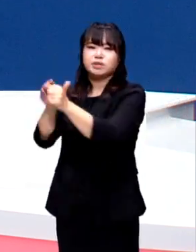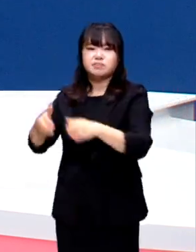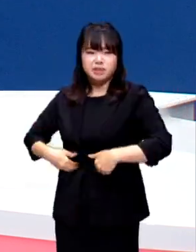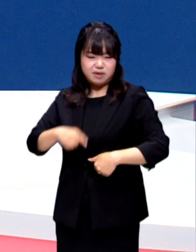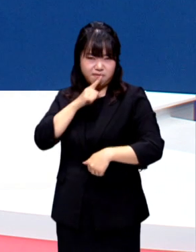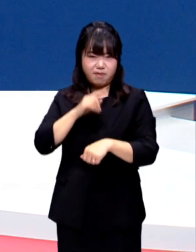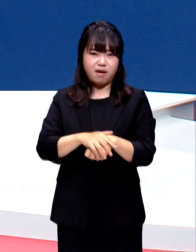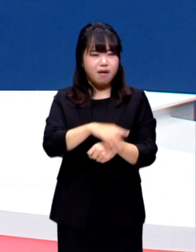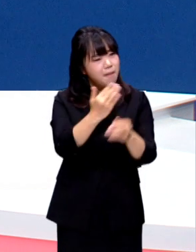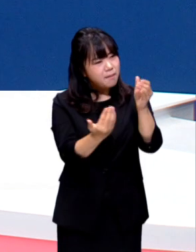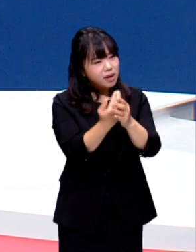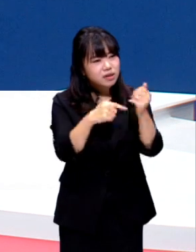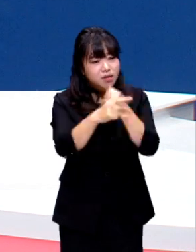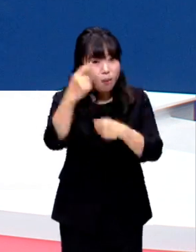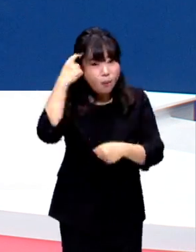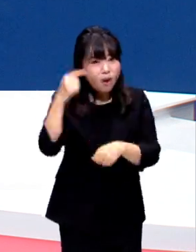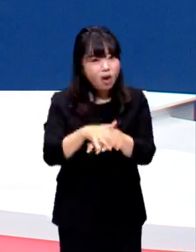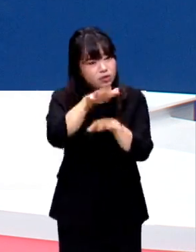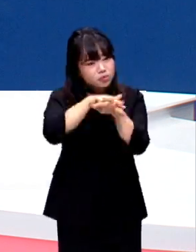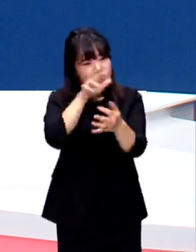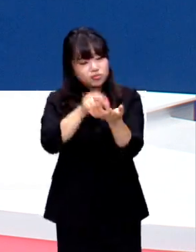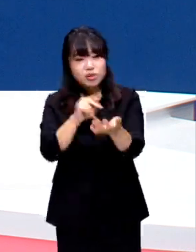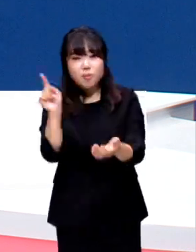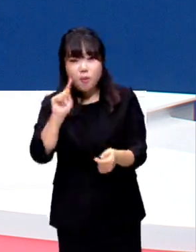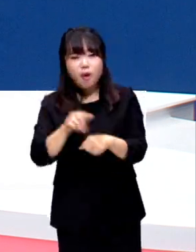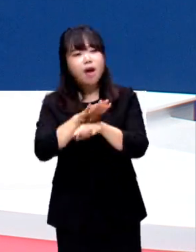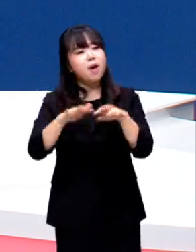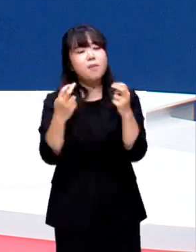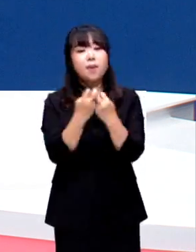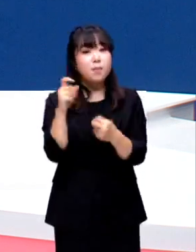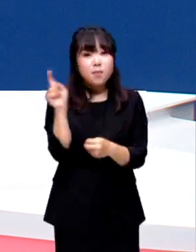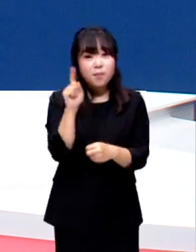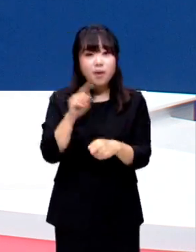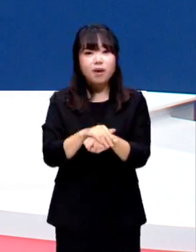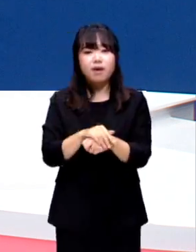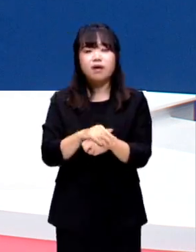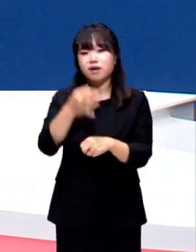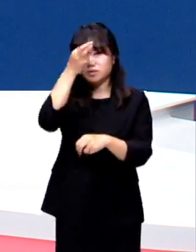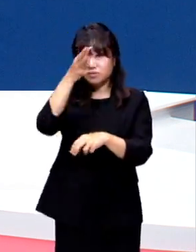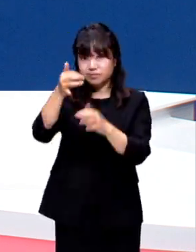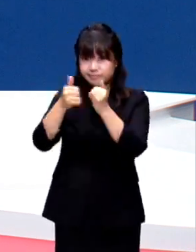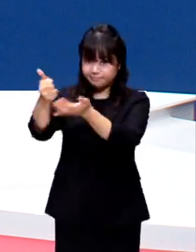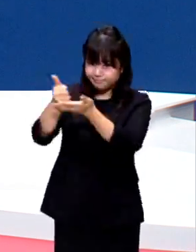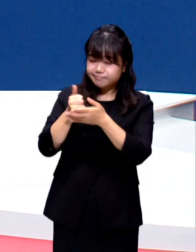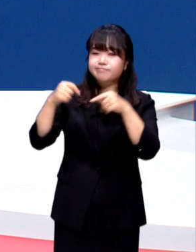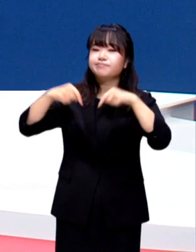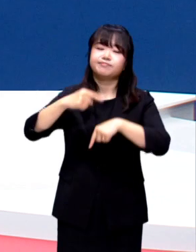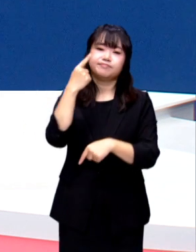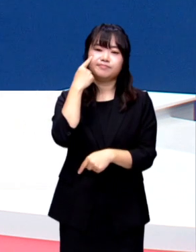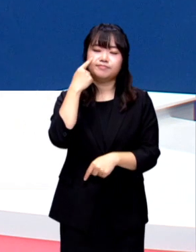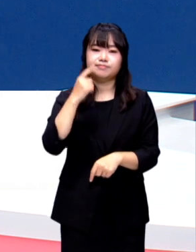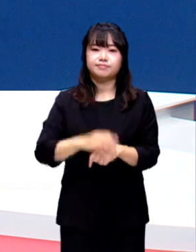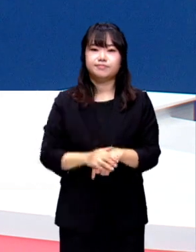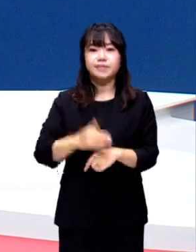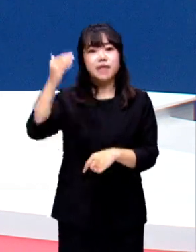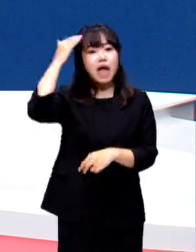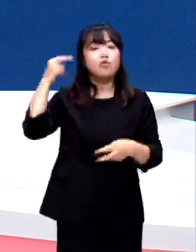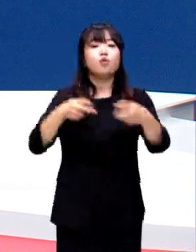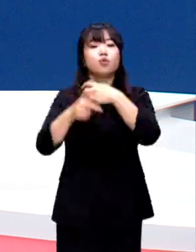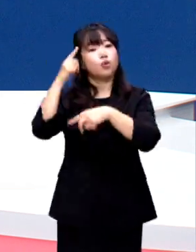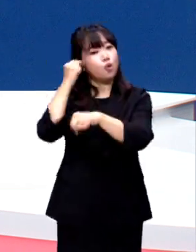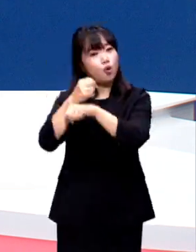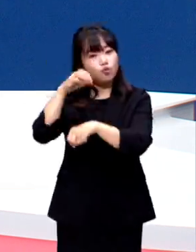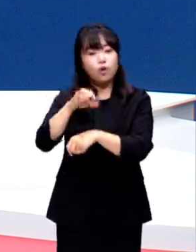참사의 원인은 무엇이고 또 구조적인 문제점과 대책은 무엇인지 전문가 모시고 이야기 나눠보겠습니다.